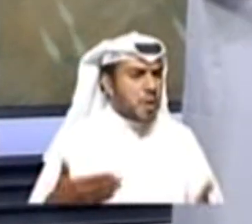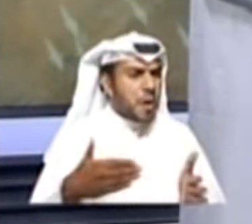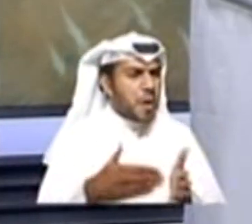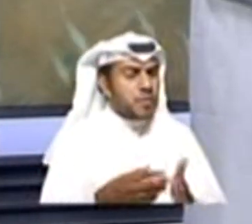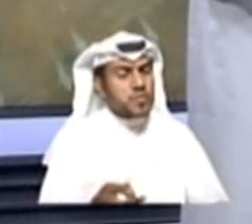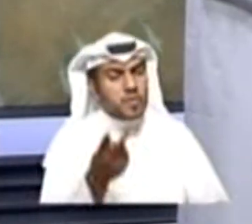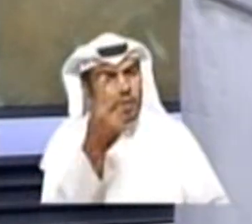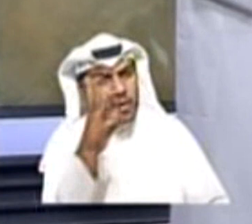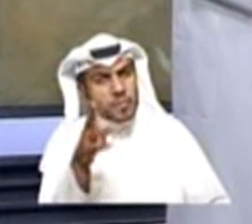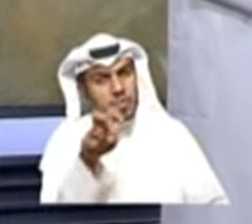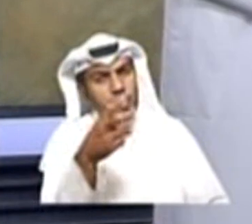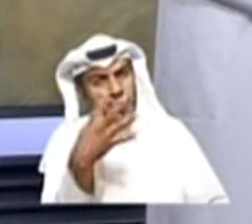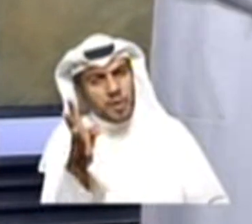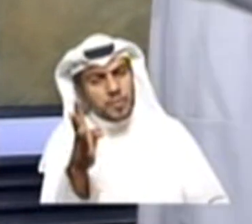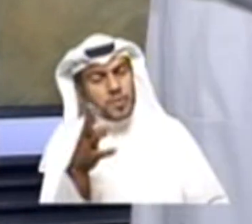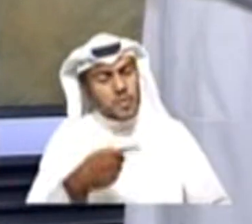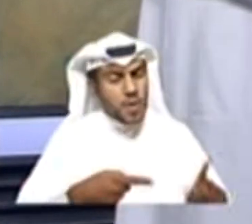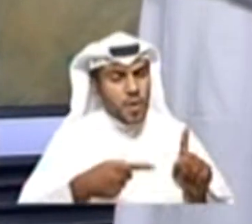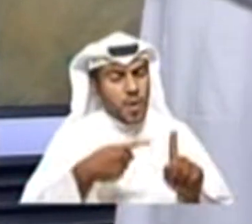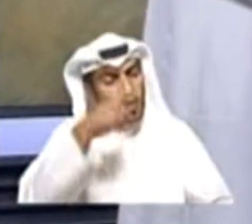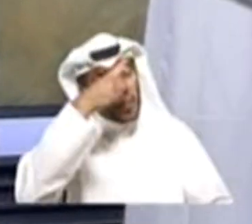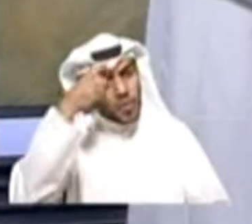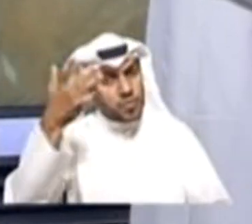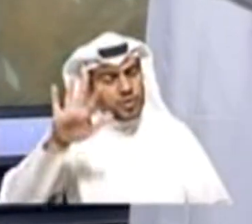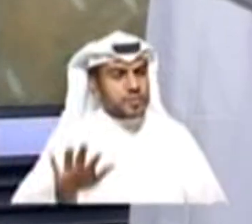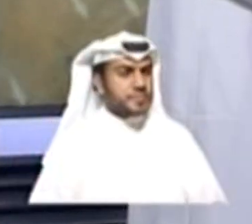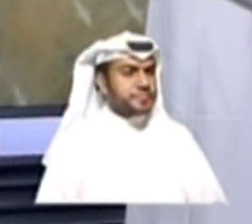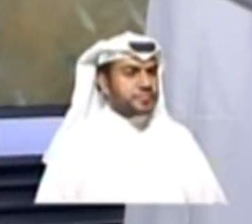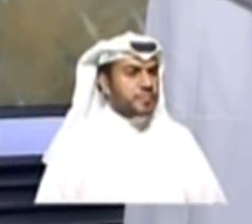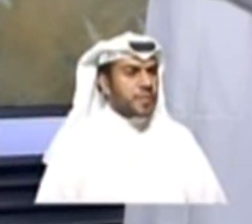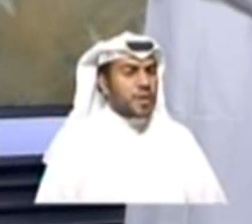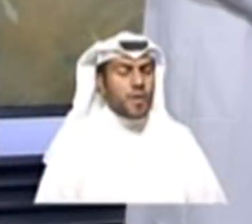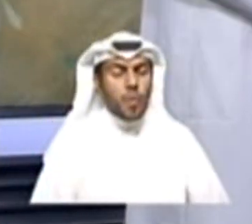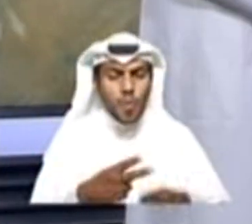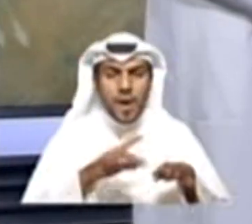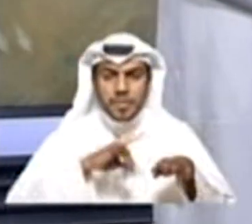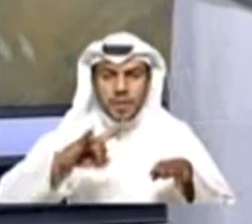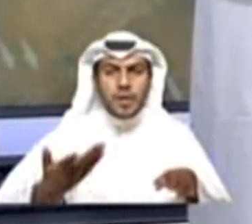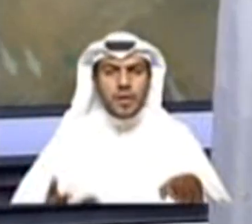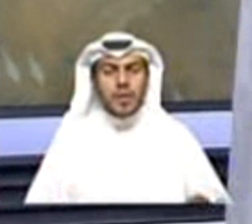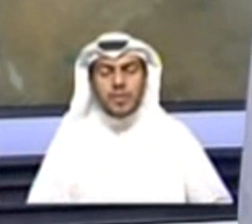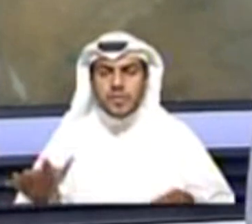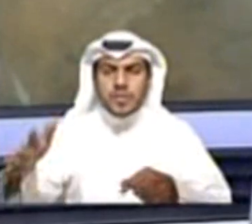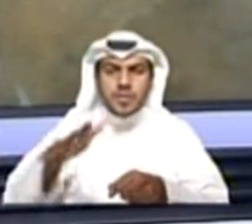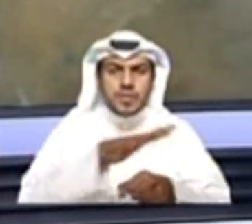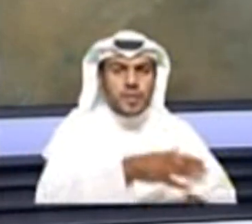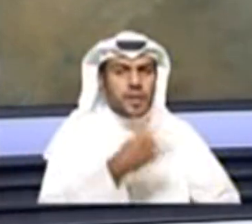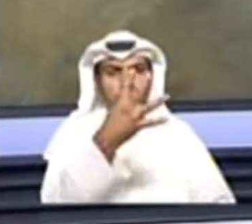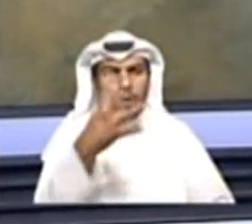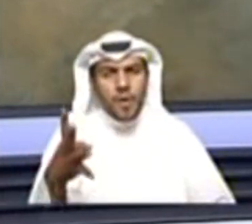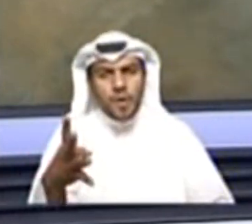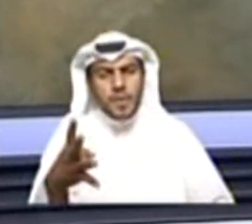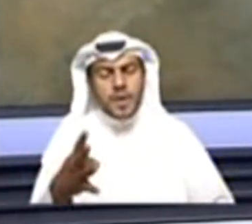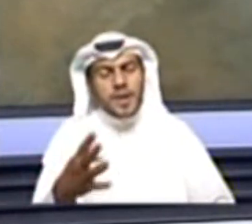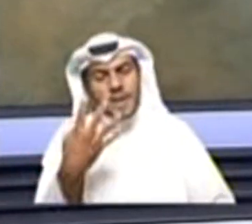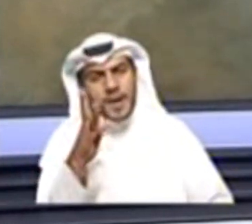بين 47 وال 48 درجة مئوية على مدينة الكويت ومطار الكويت الدولي، الجزر الشمالية 44 إلى